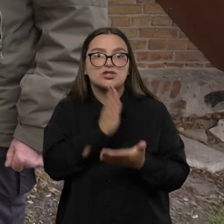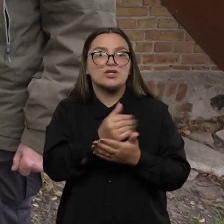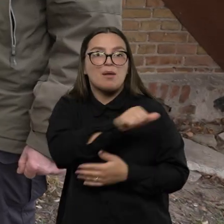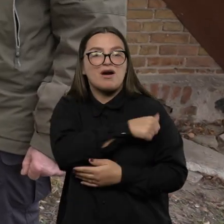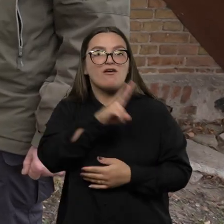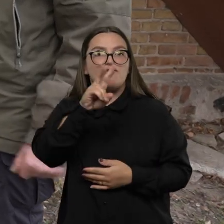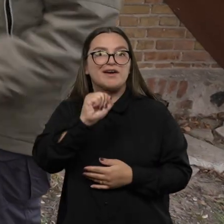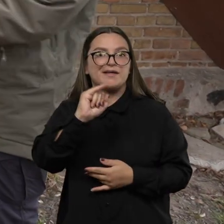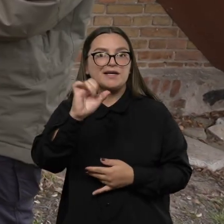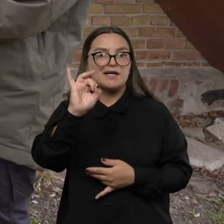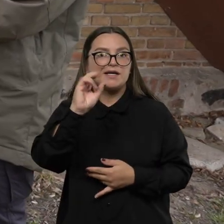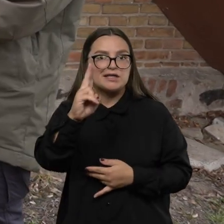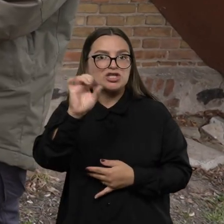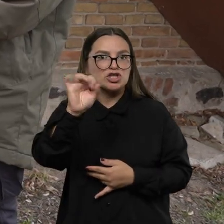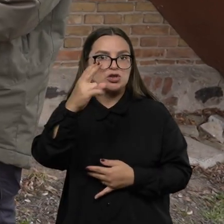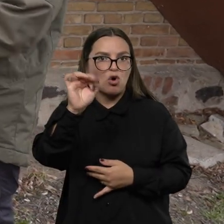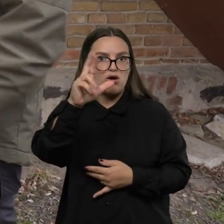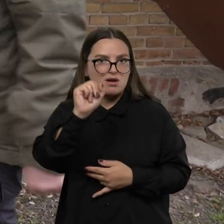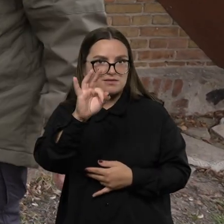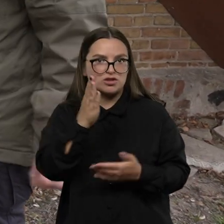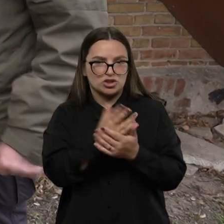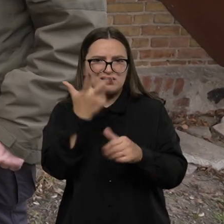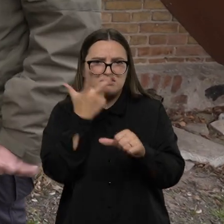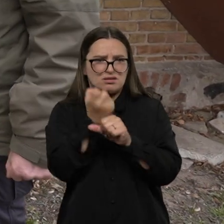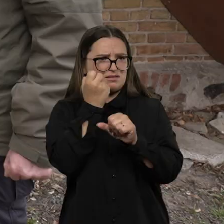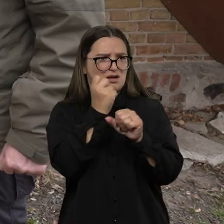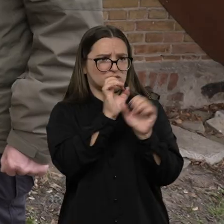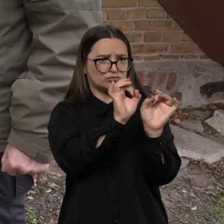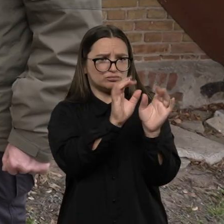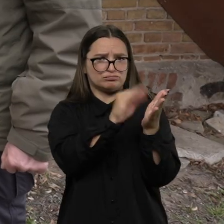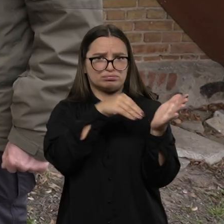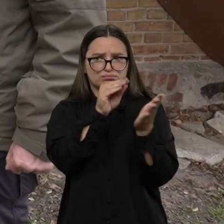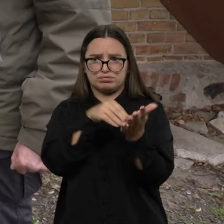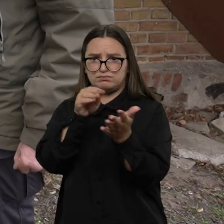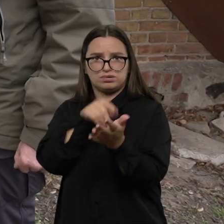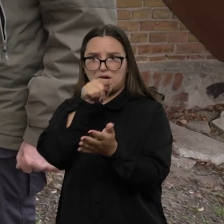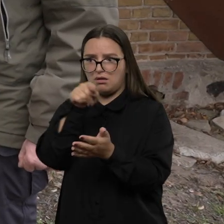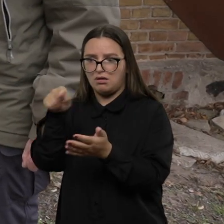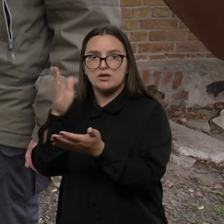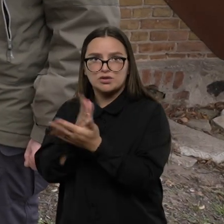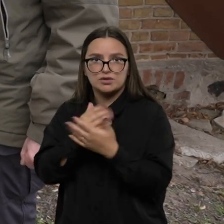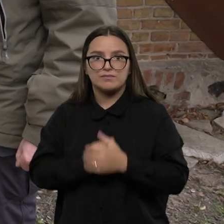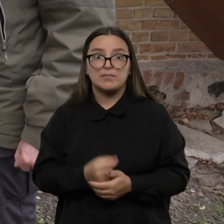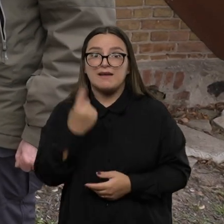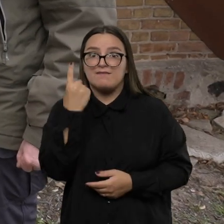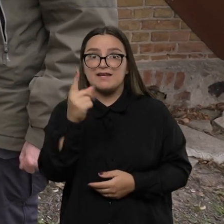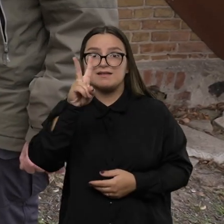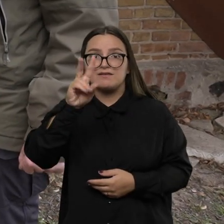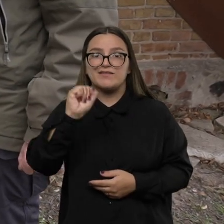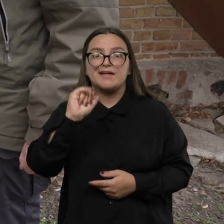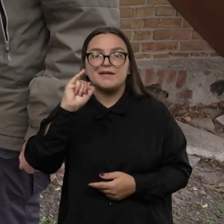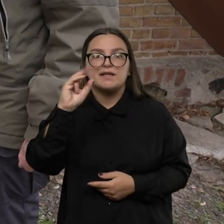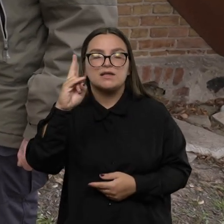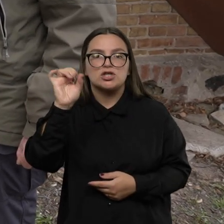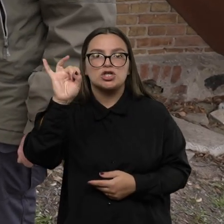Ne? Teisingai, pasikartoja 3 kartus, jeigu neklystu. Taip, tai Vaikšnorų bent jau iš vieno